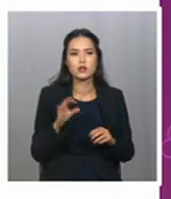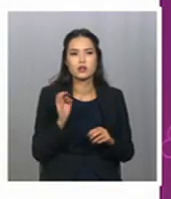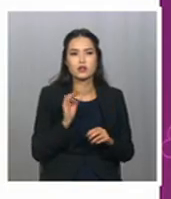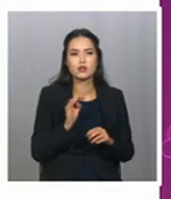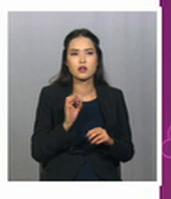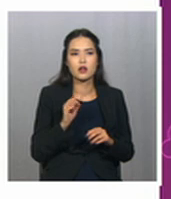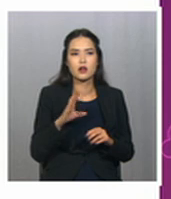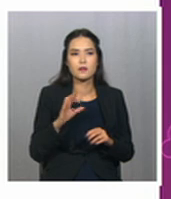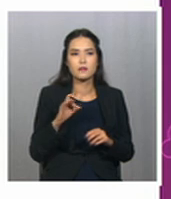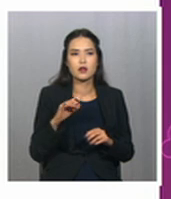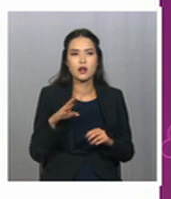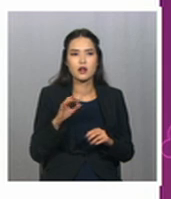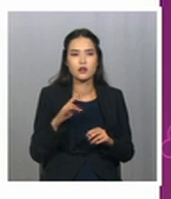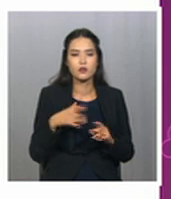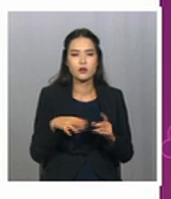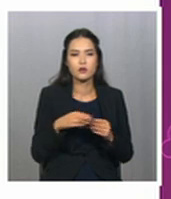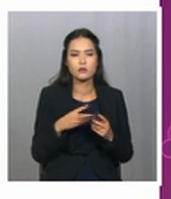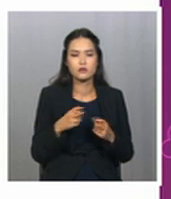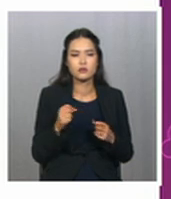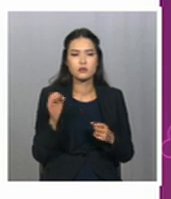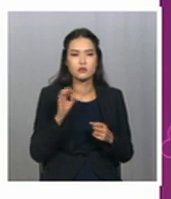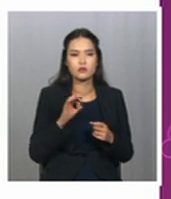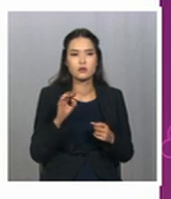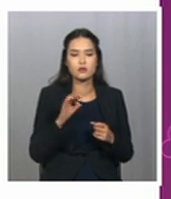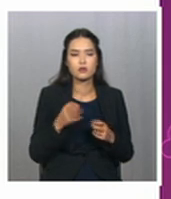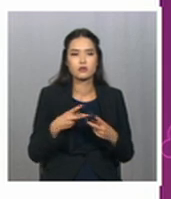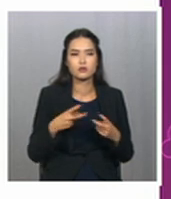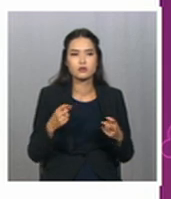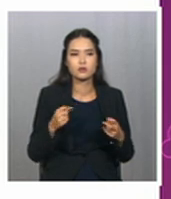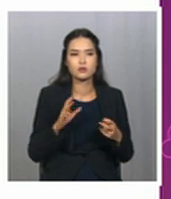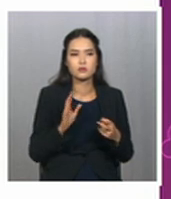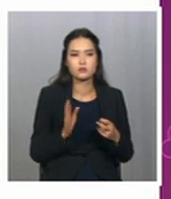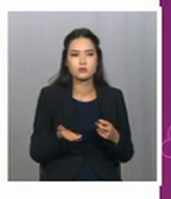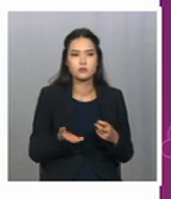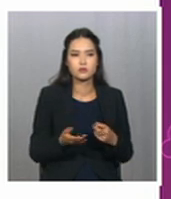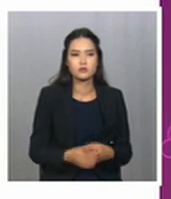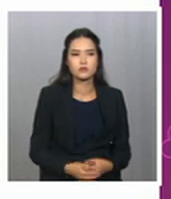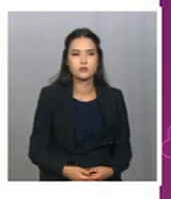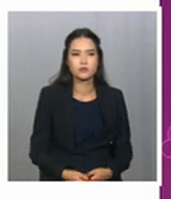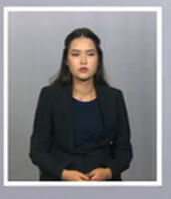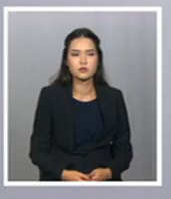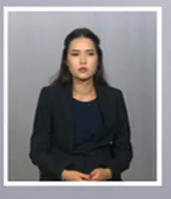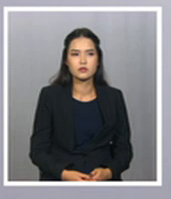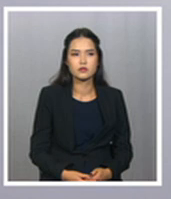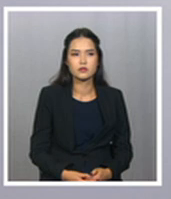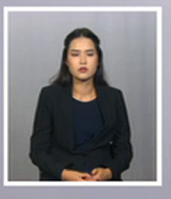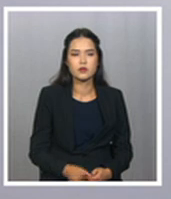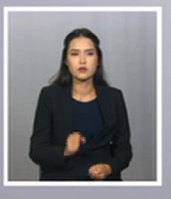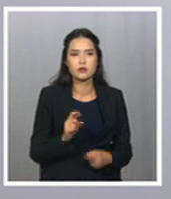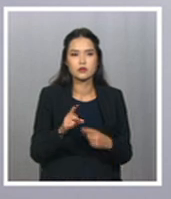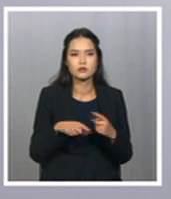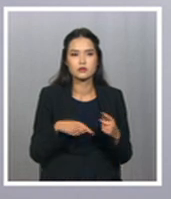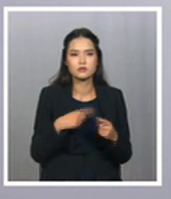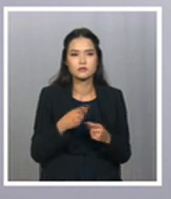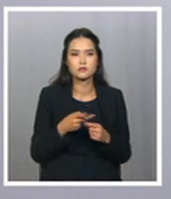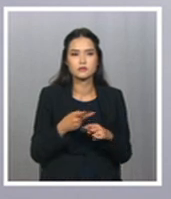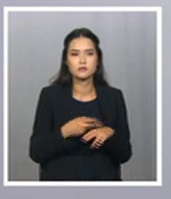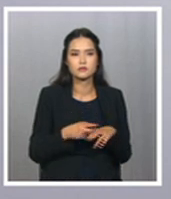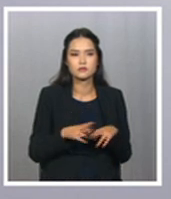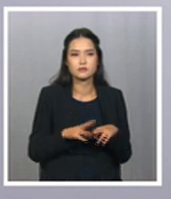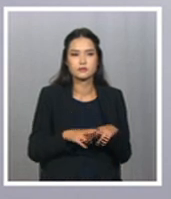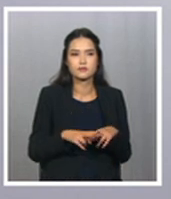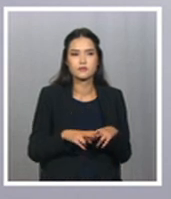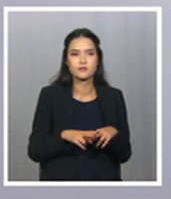аппликаты бұл нөлгетен, себебі сынықтесі OX, Y жазықтығында жатыр. Келесі бізде соңғы нүкте бұл